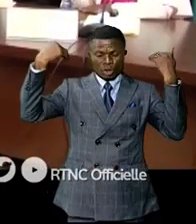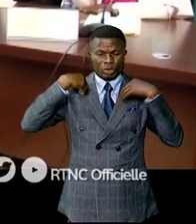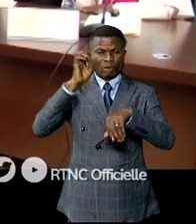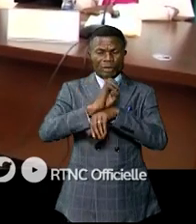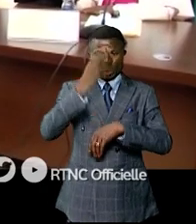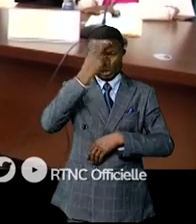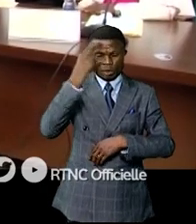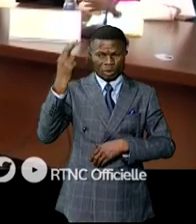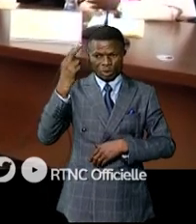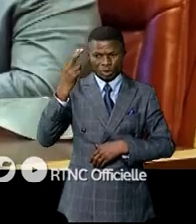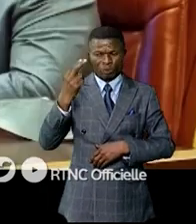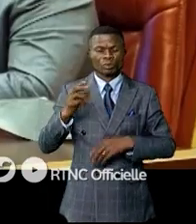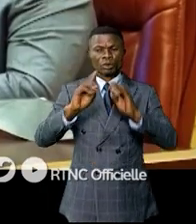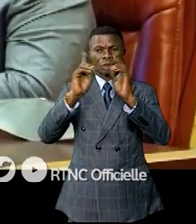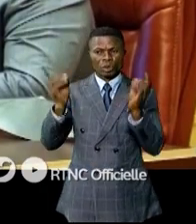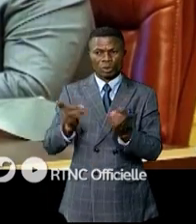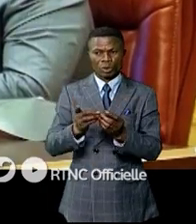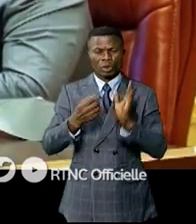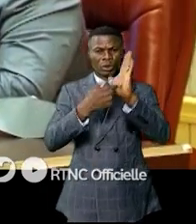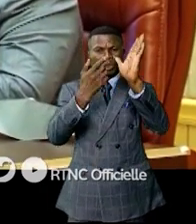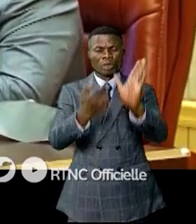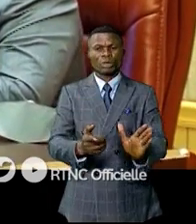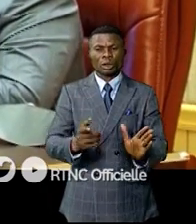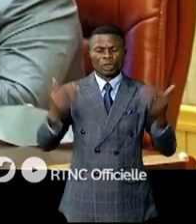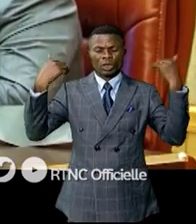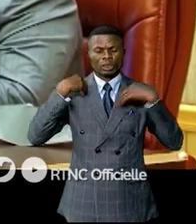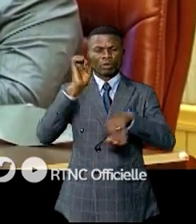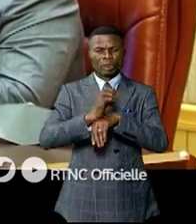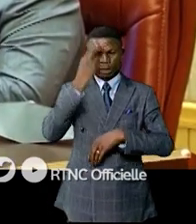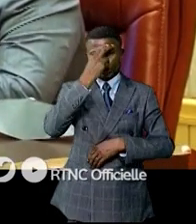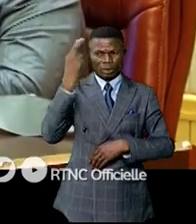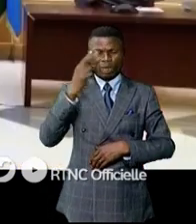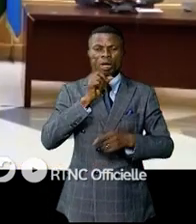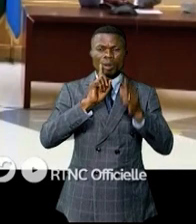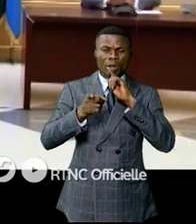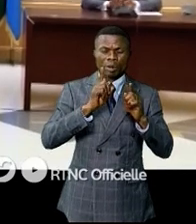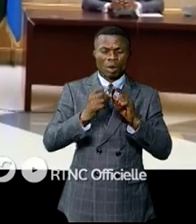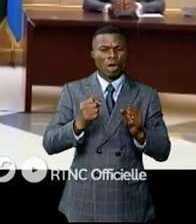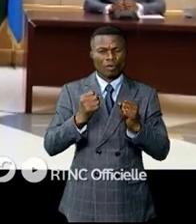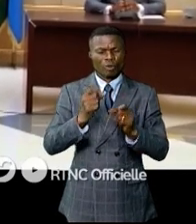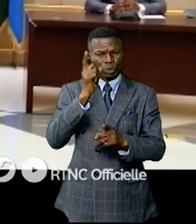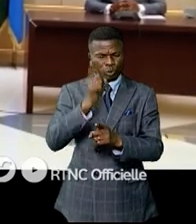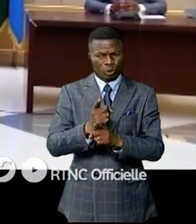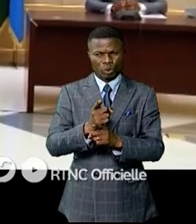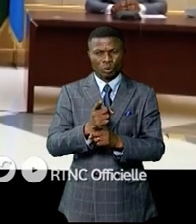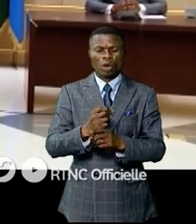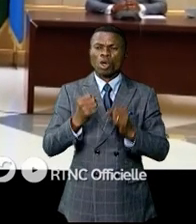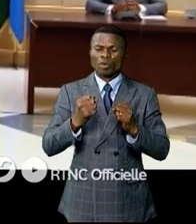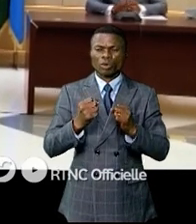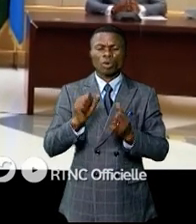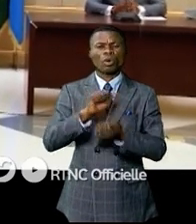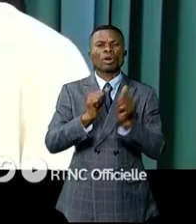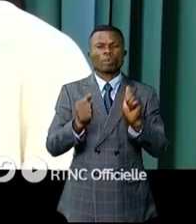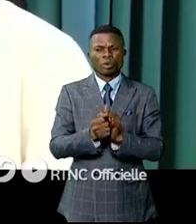CENCO, qui conduisait la délégation des représentants de l'Église catholique. L'entretien était franc et cordial autour des